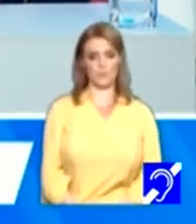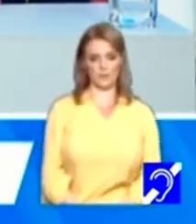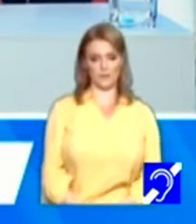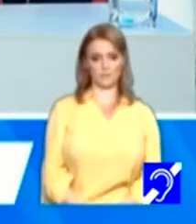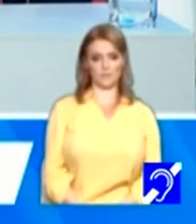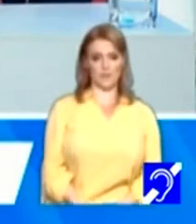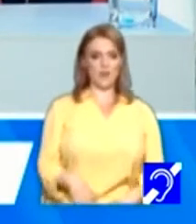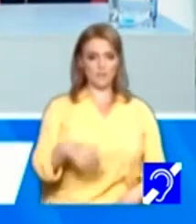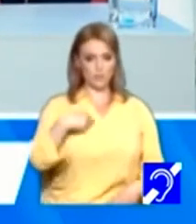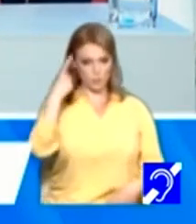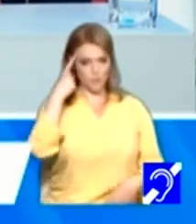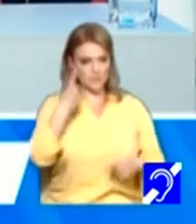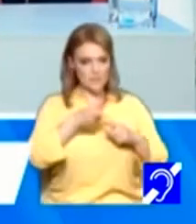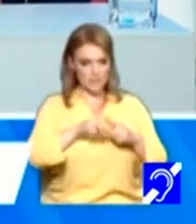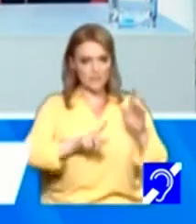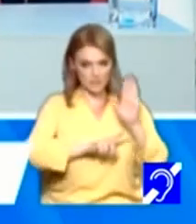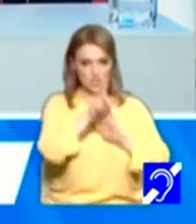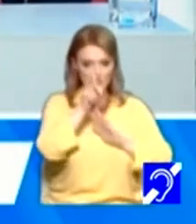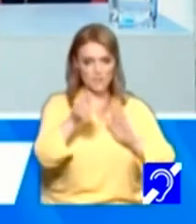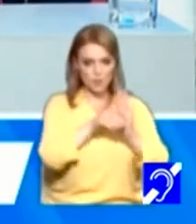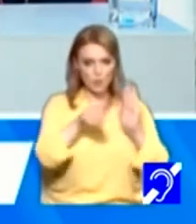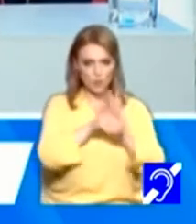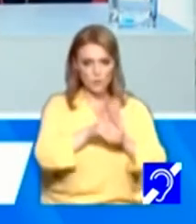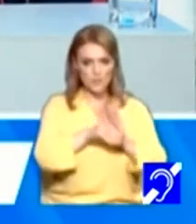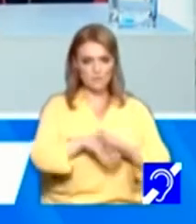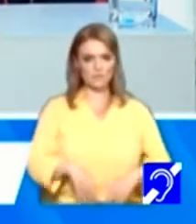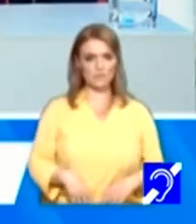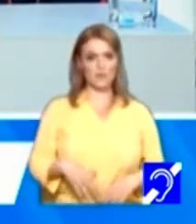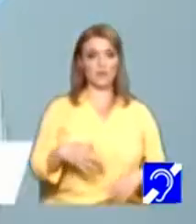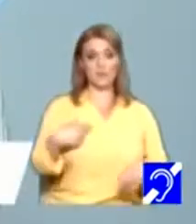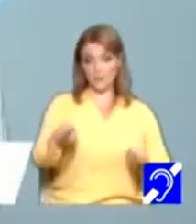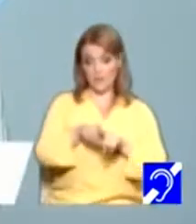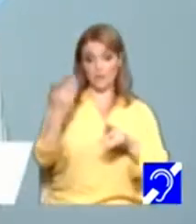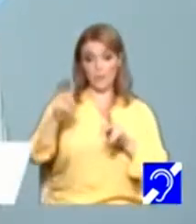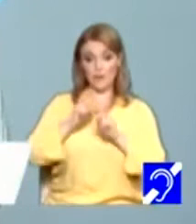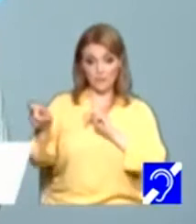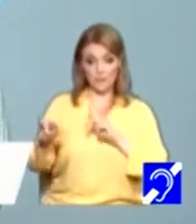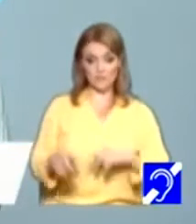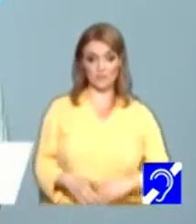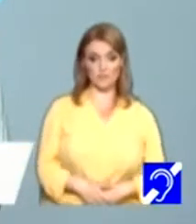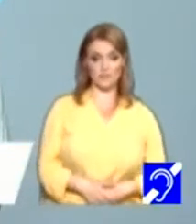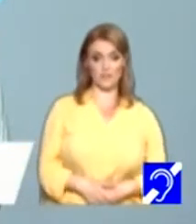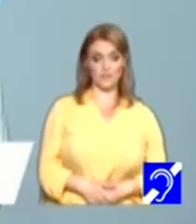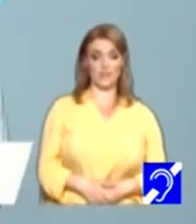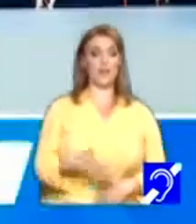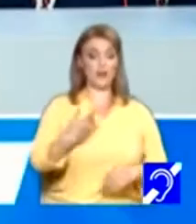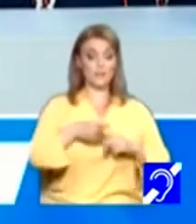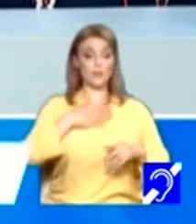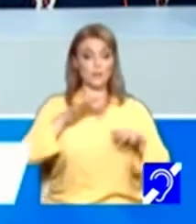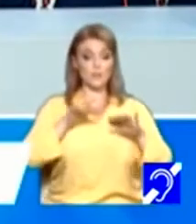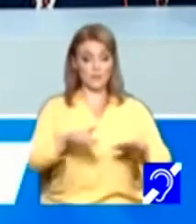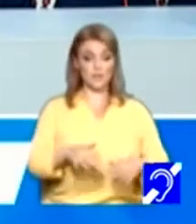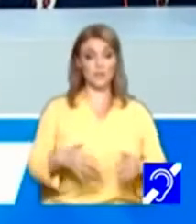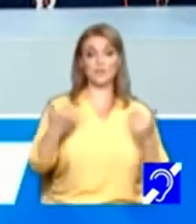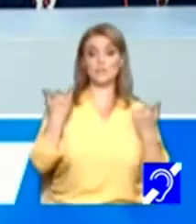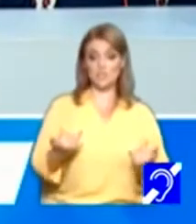că corupția începe de acolo? Doamne, eu v-am răspuns la întrebare ce cred eu, e treaba mea. Cum? E treaba voastră sau partidul de care reprezentați? Nu, în momentul